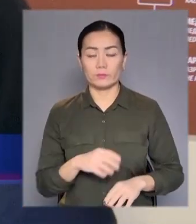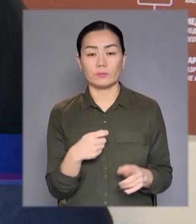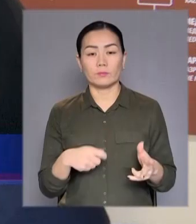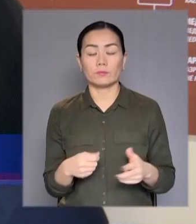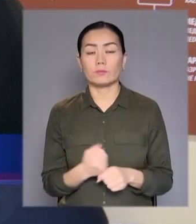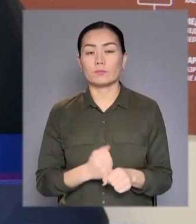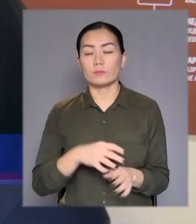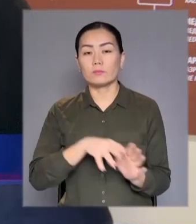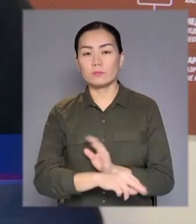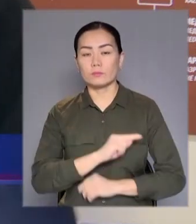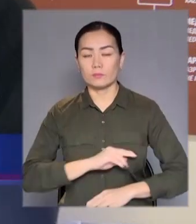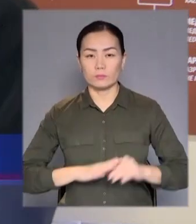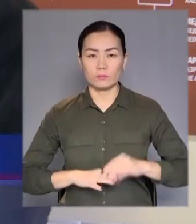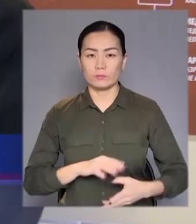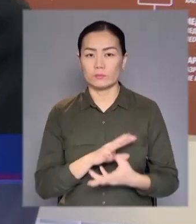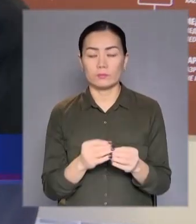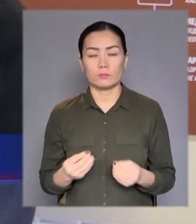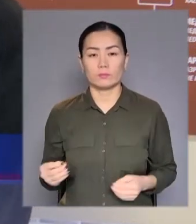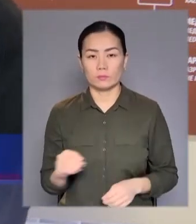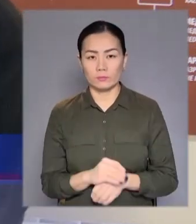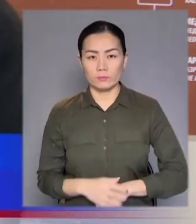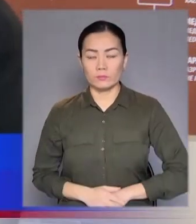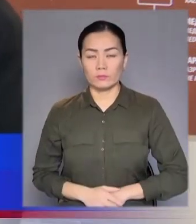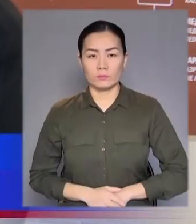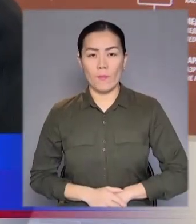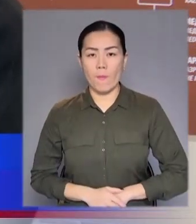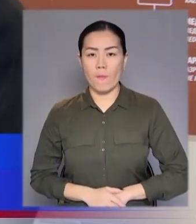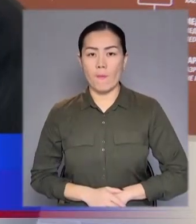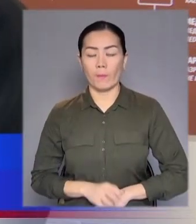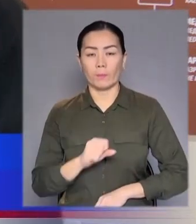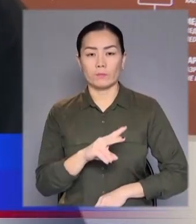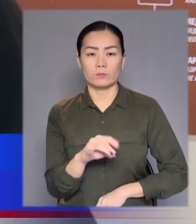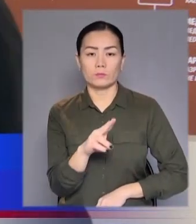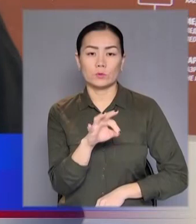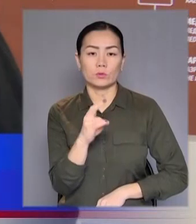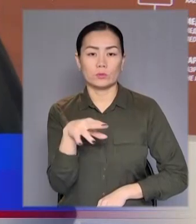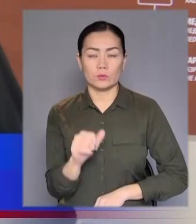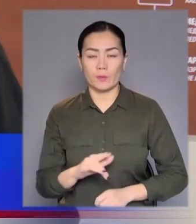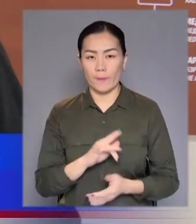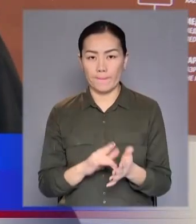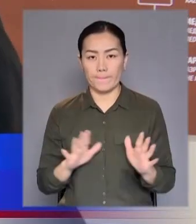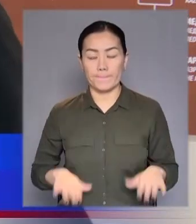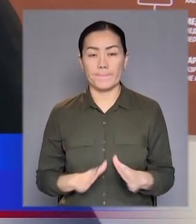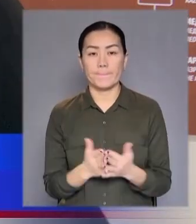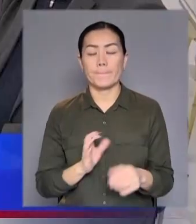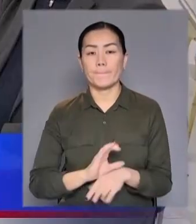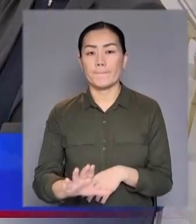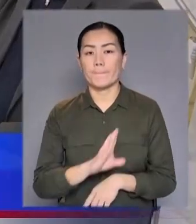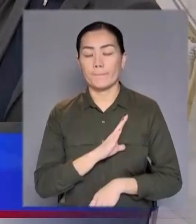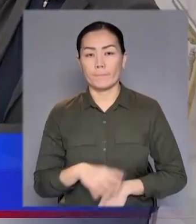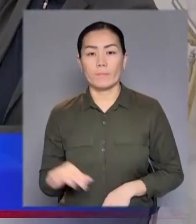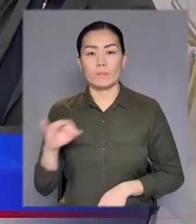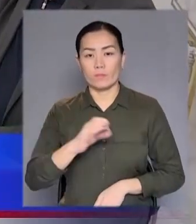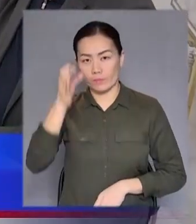монографияға енді. Және сонымен қатар кітап «Жайық бойы Алтын Ордалық қалалар» деген кітап басылып шықты.